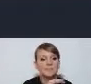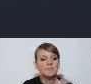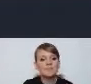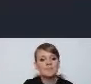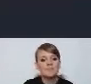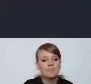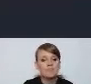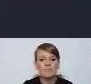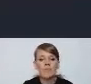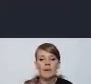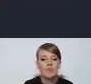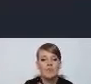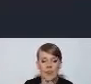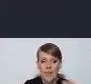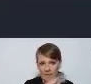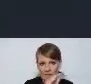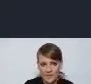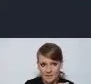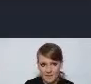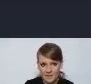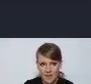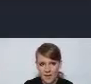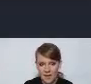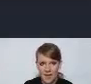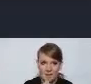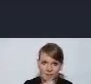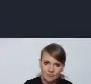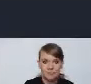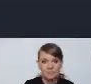najwięcej tych przedsięwzięć PPP?